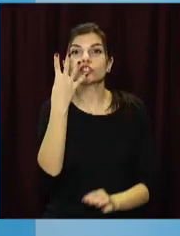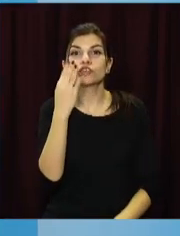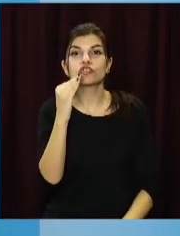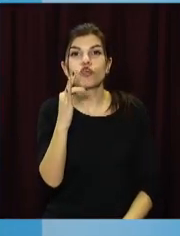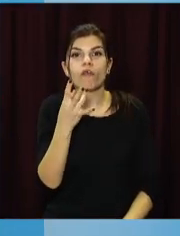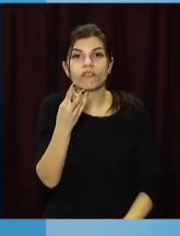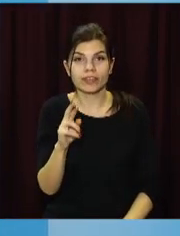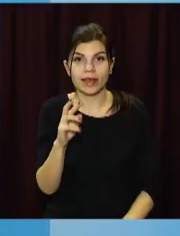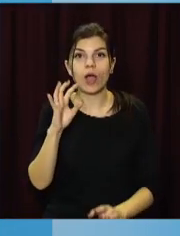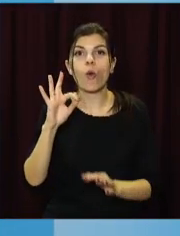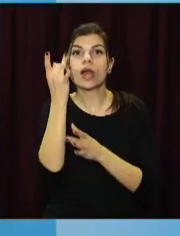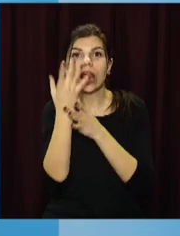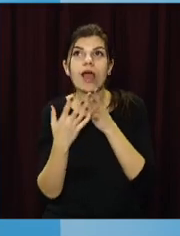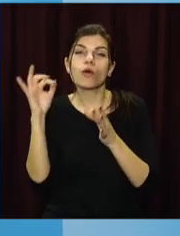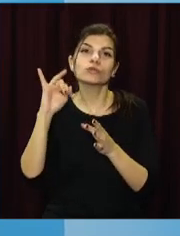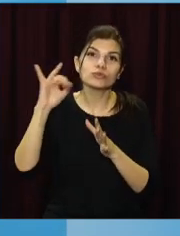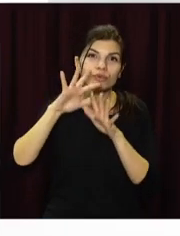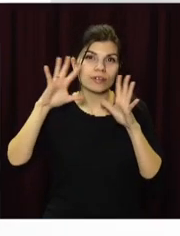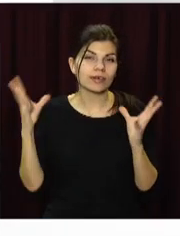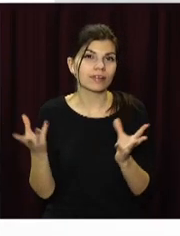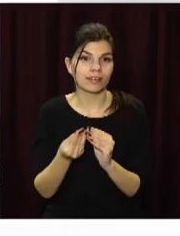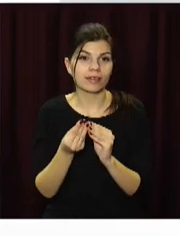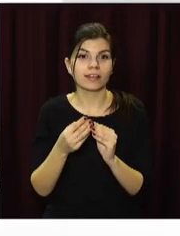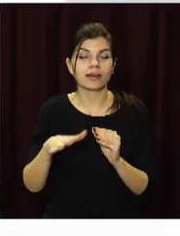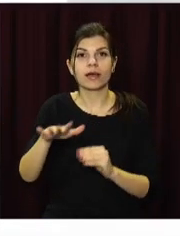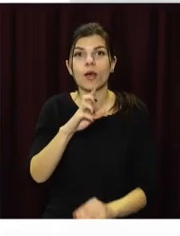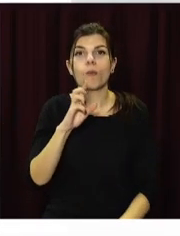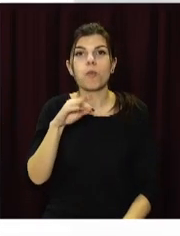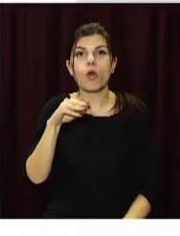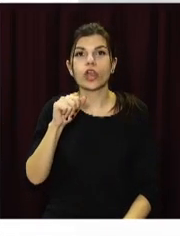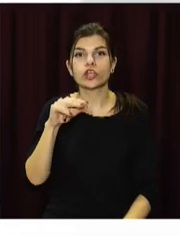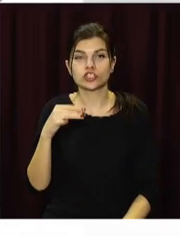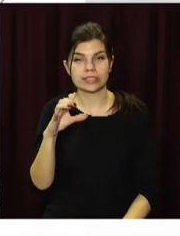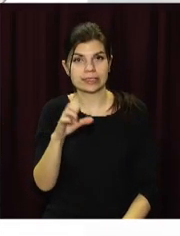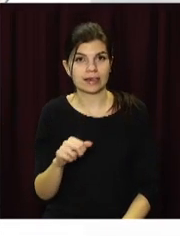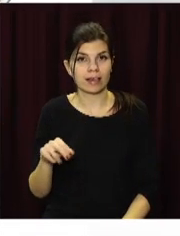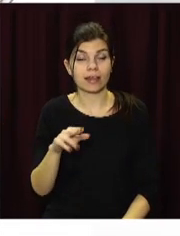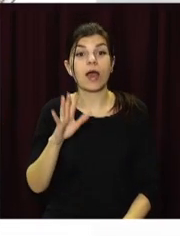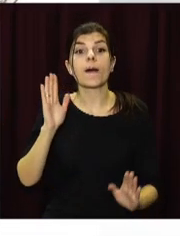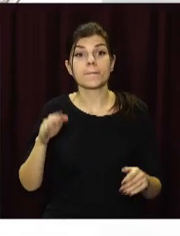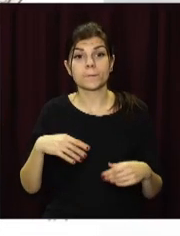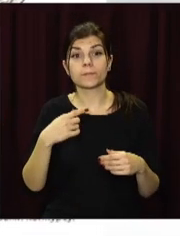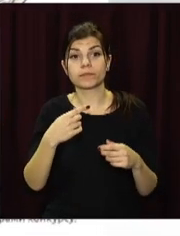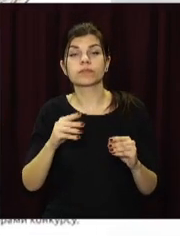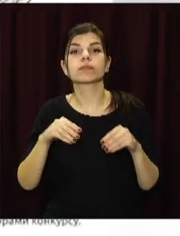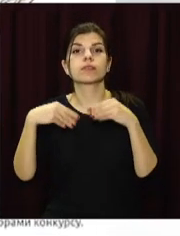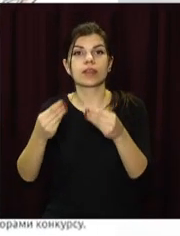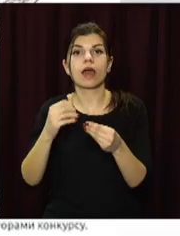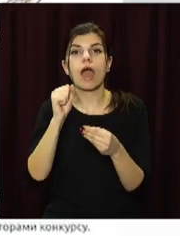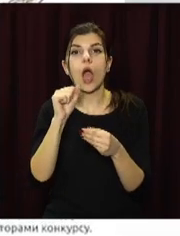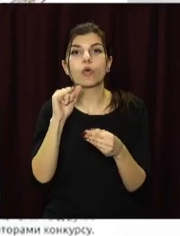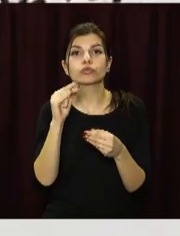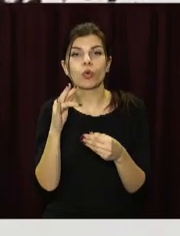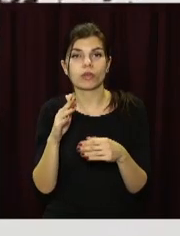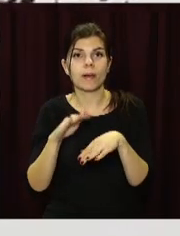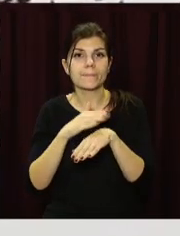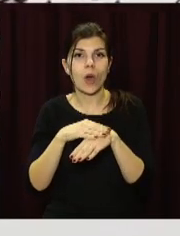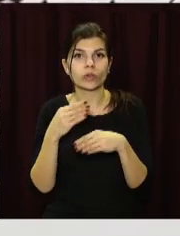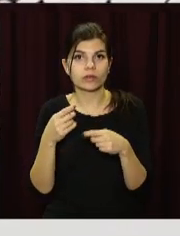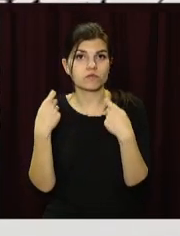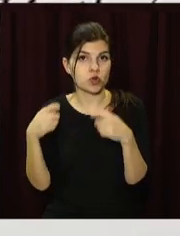жовтня. Ракети планують облаштувати в експозиційній зоні ботанічного саду. Після чого їх продадуть на благодійному аукціоні. Отримані